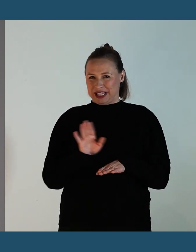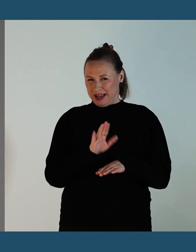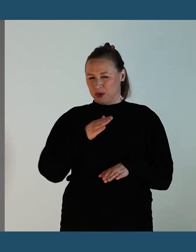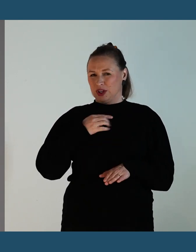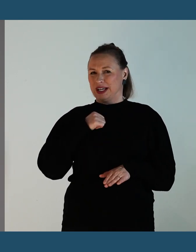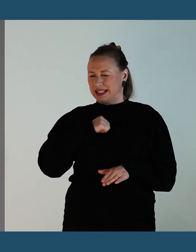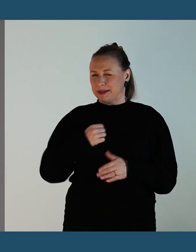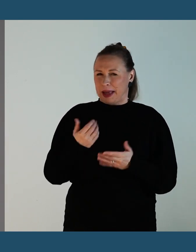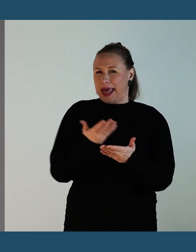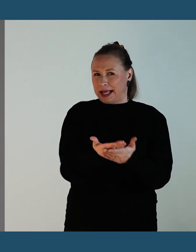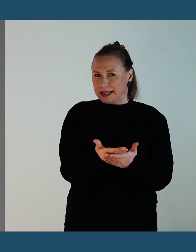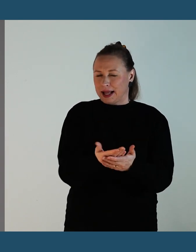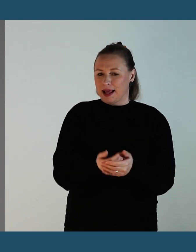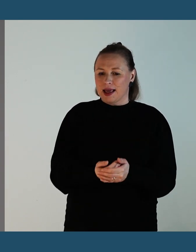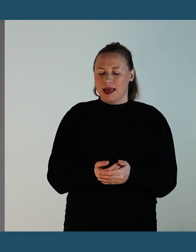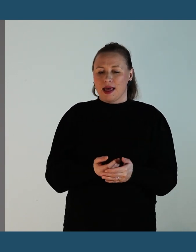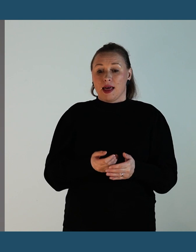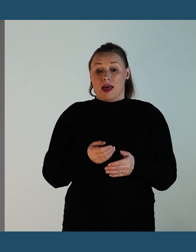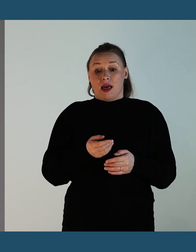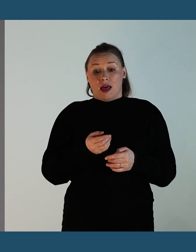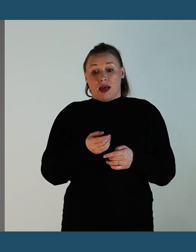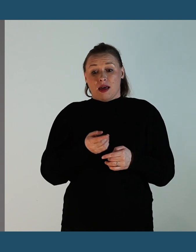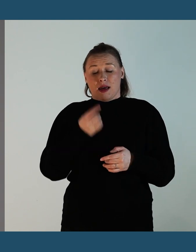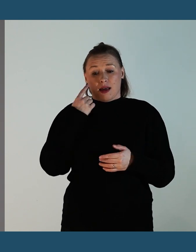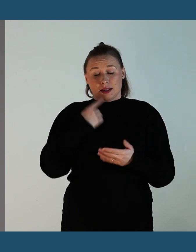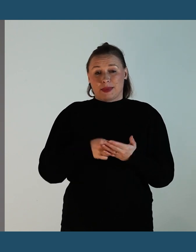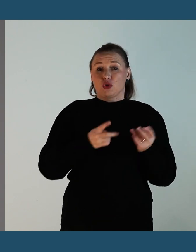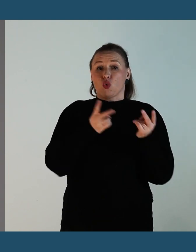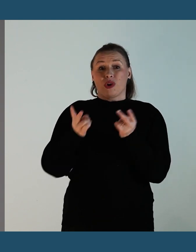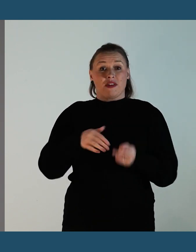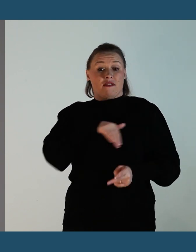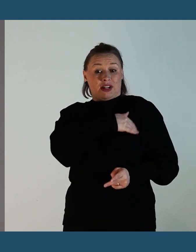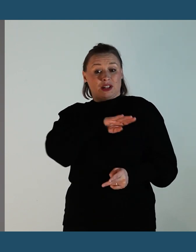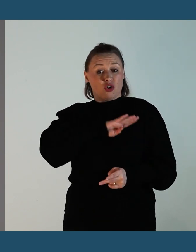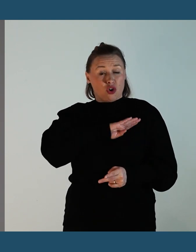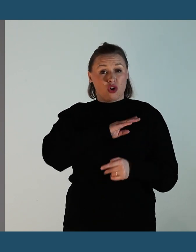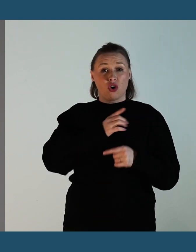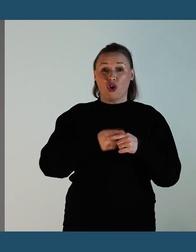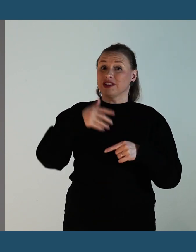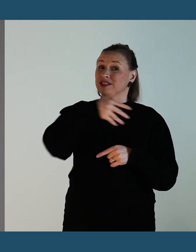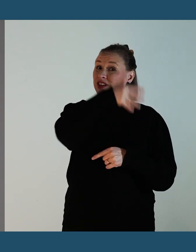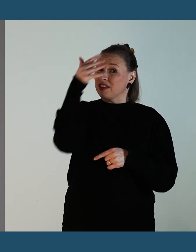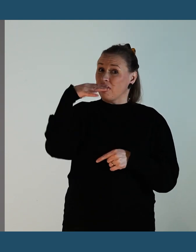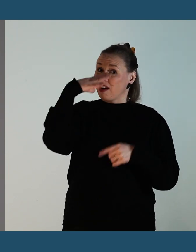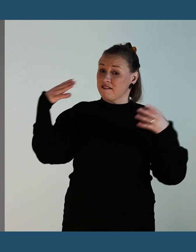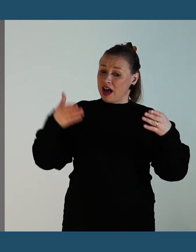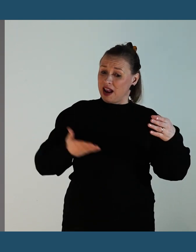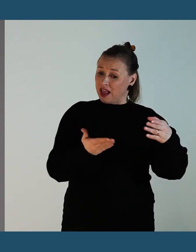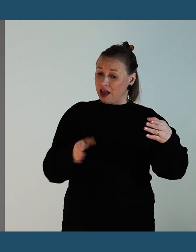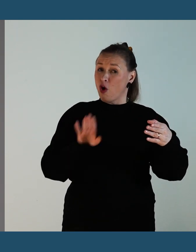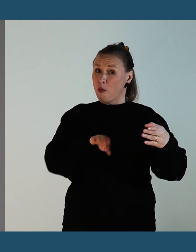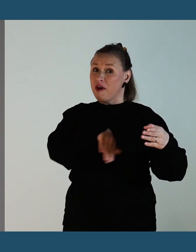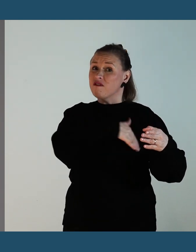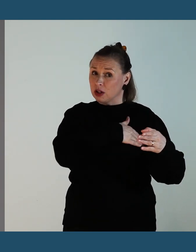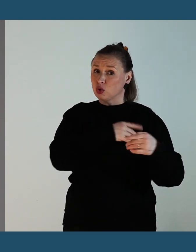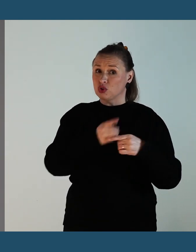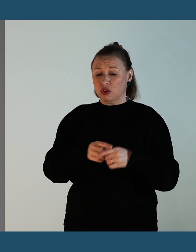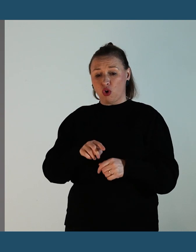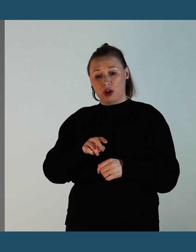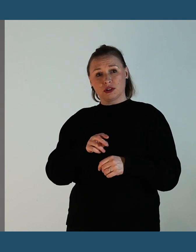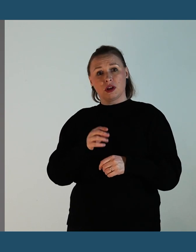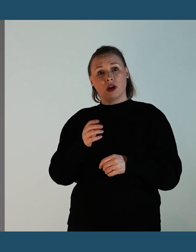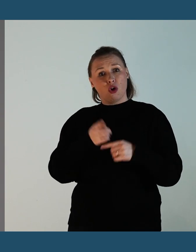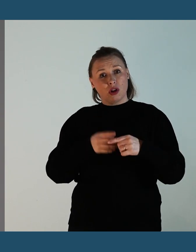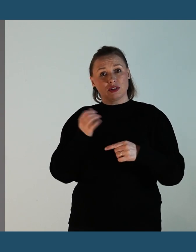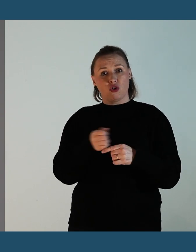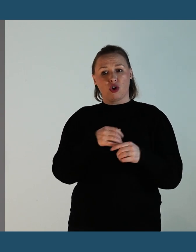pohtinut tällaista, että kun meillä on esimerkiksi yhdenvertaisuusvaltuutettu, niin voisiko meillä olla sateenkaariväelle oma valtuutettu, joka sitten seuraisi näiden